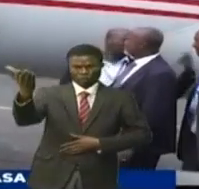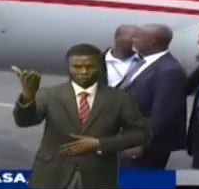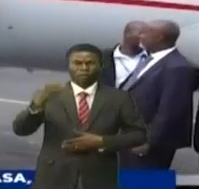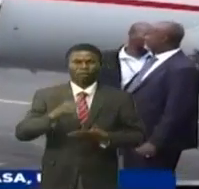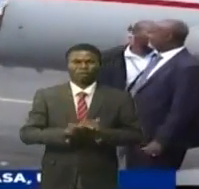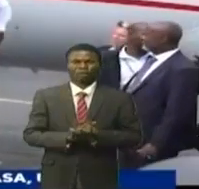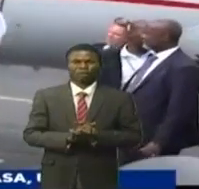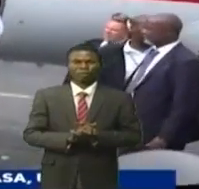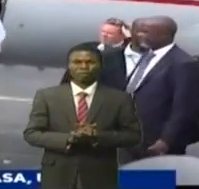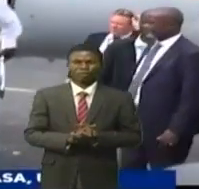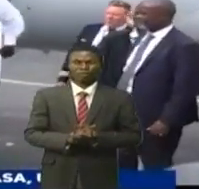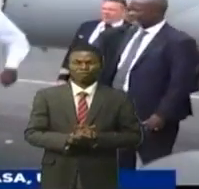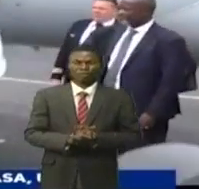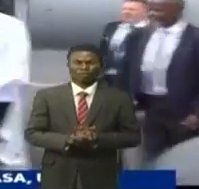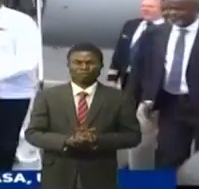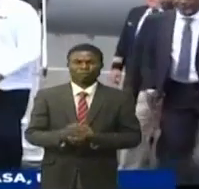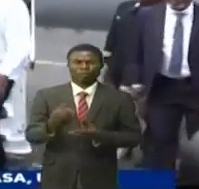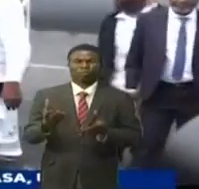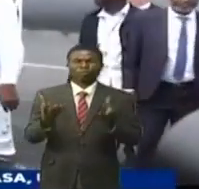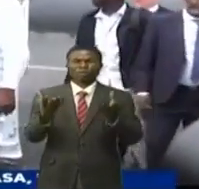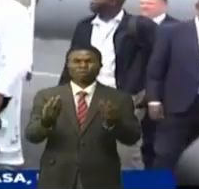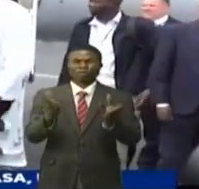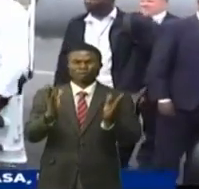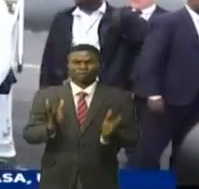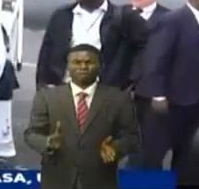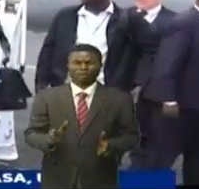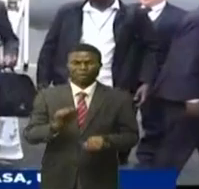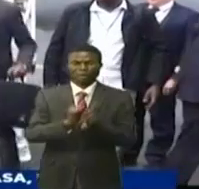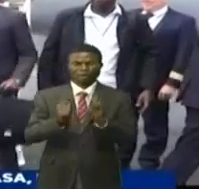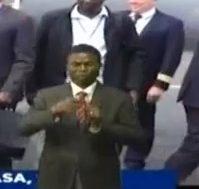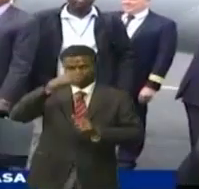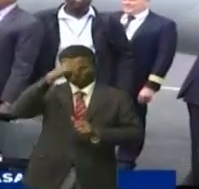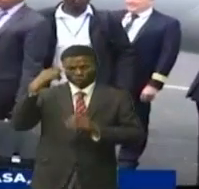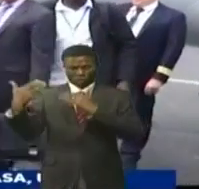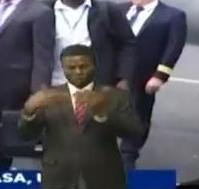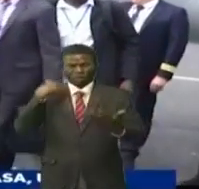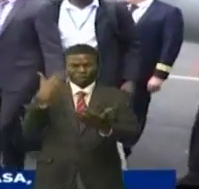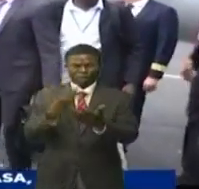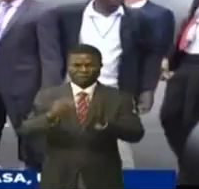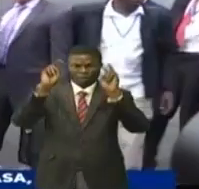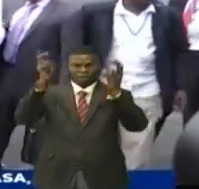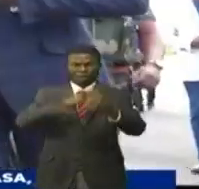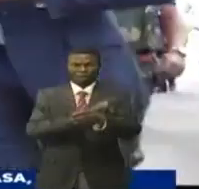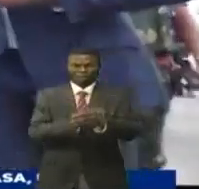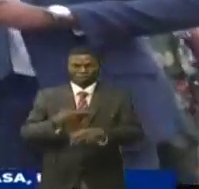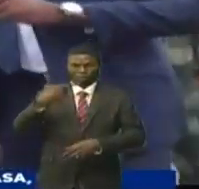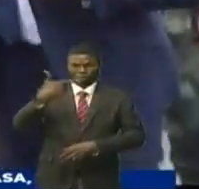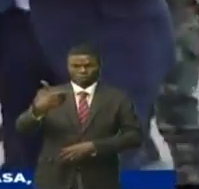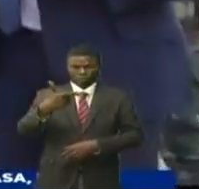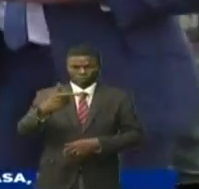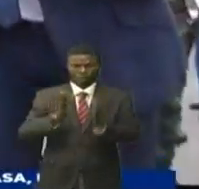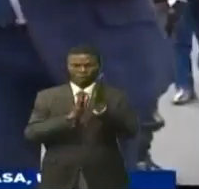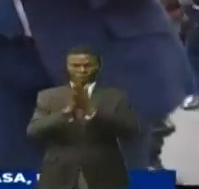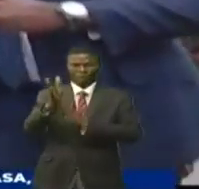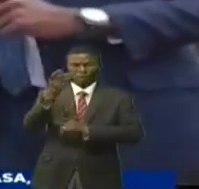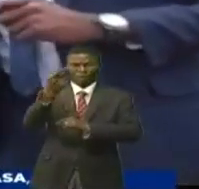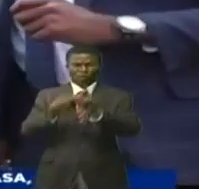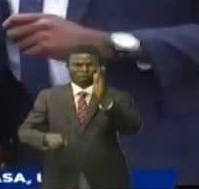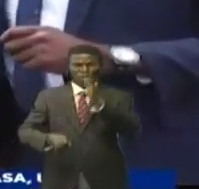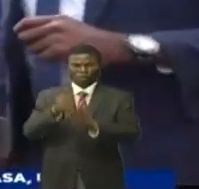et facilitateur dans la crise sécurité qui sévit à l'Est de la RDC est arrivé à Goma ce mardi 15 novembre 2022